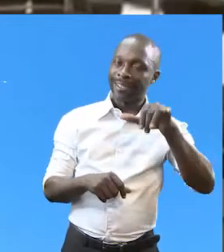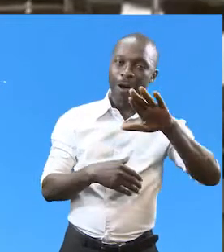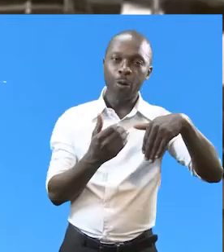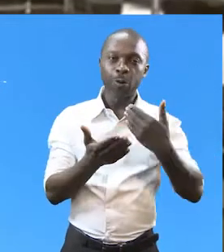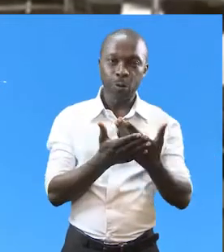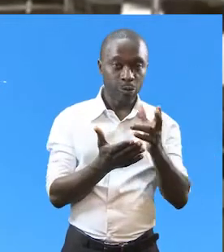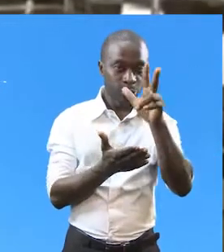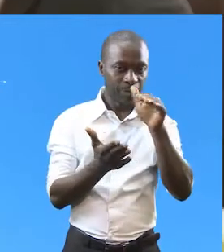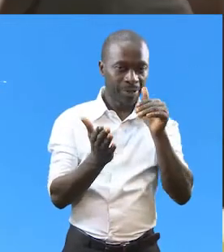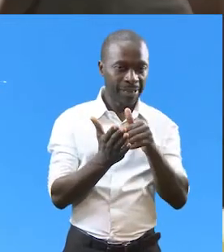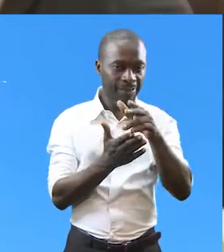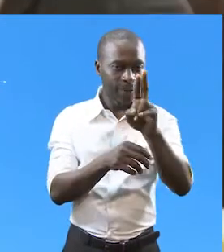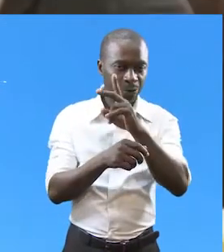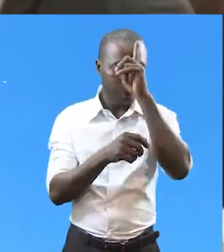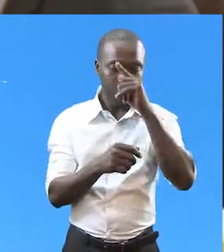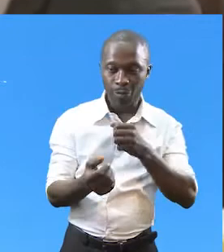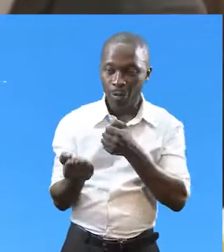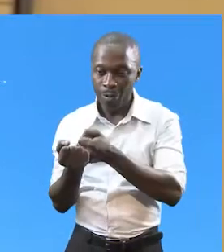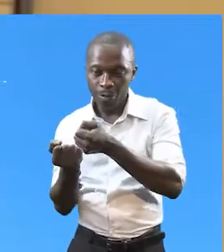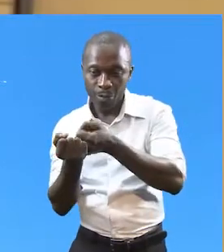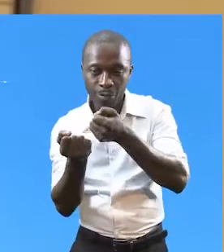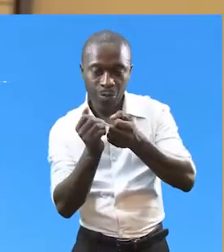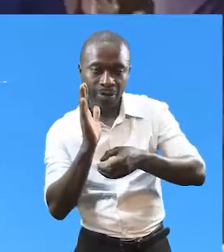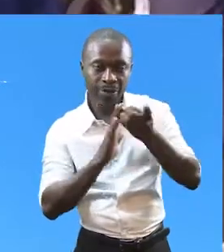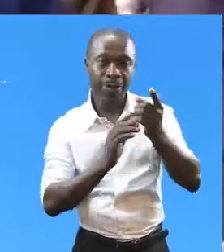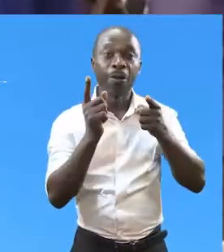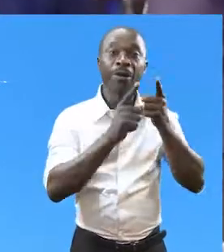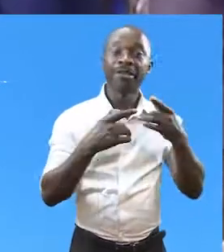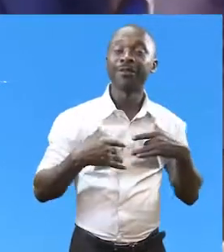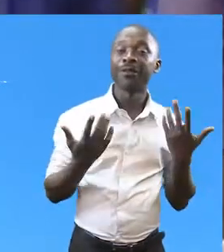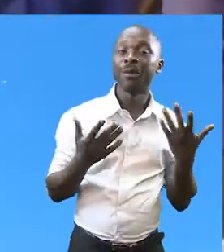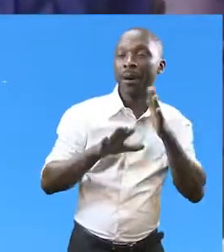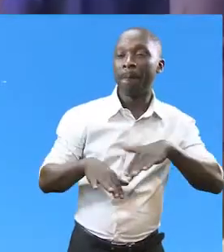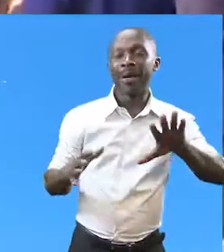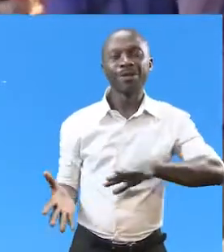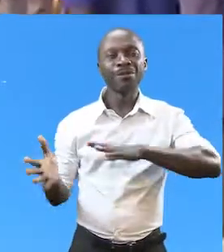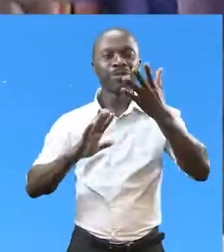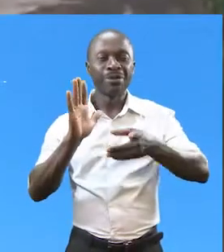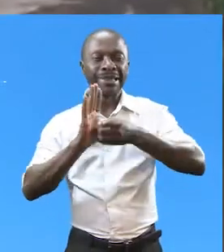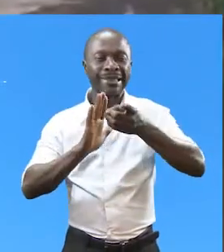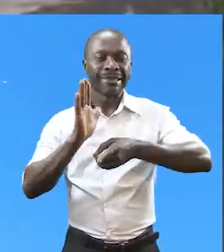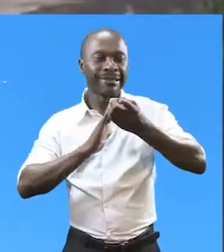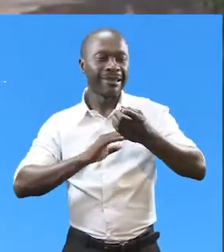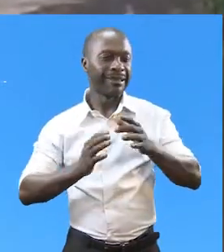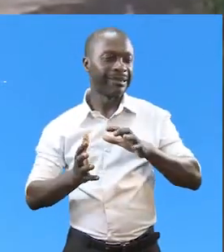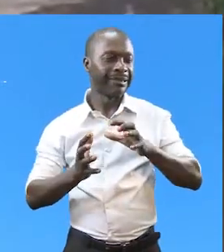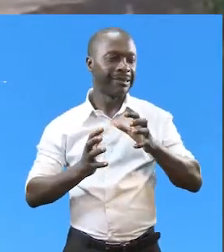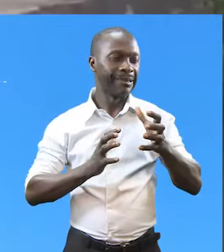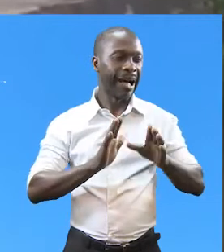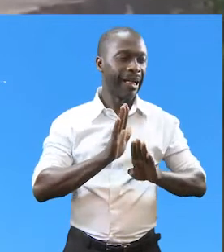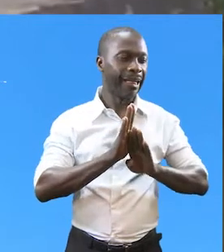nationaux des pays de la CEMAC pour relever efficacement les principaux défis du développement durable. Leur réalisation à